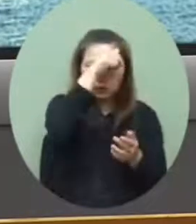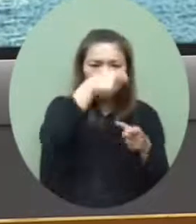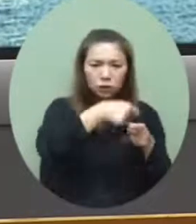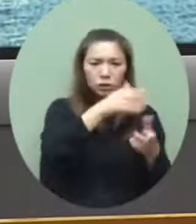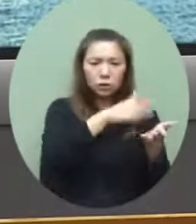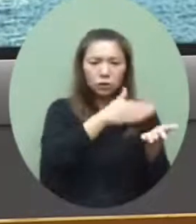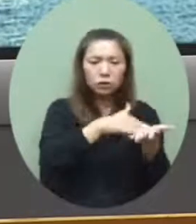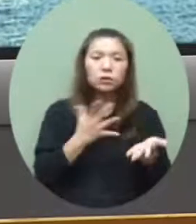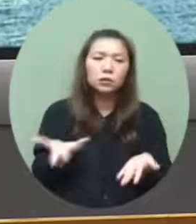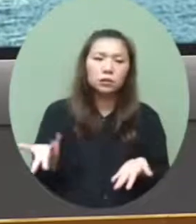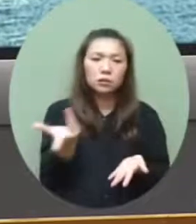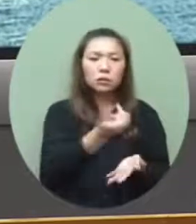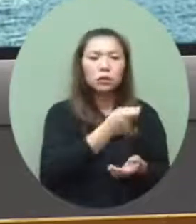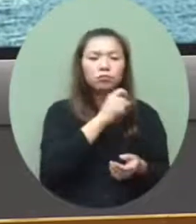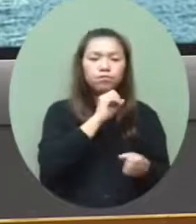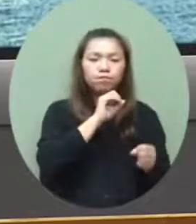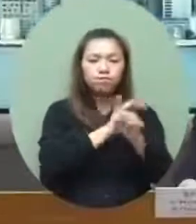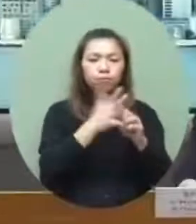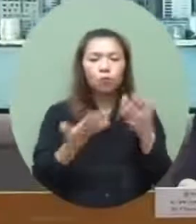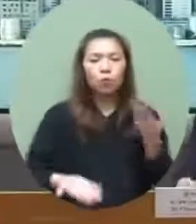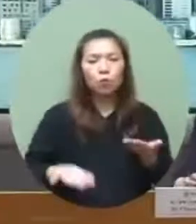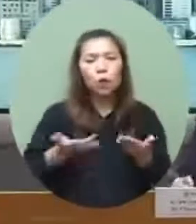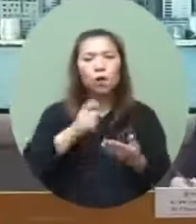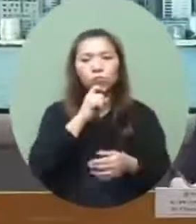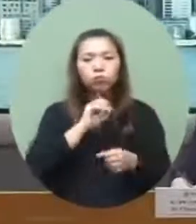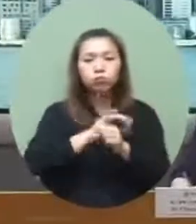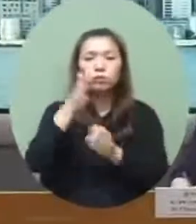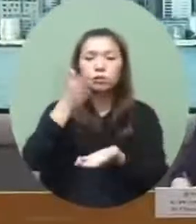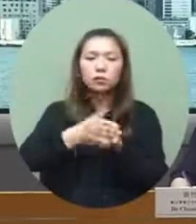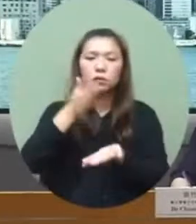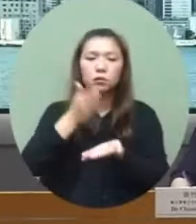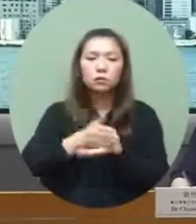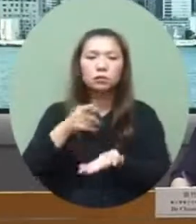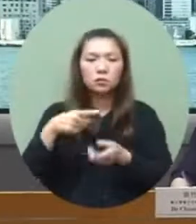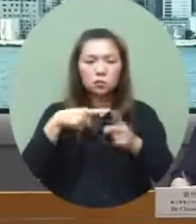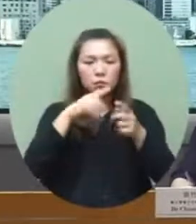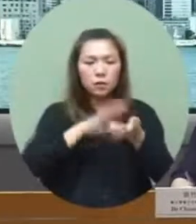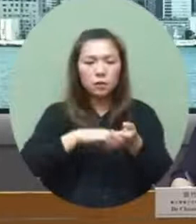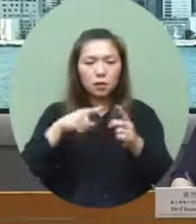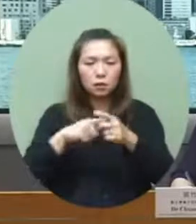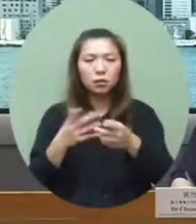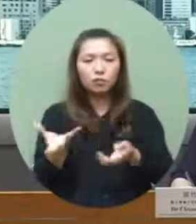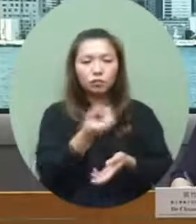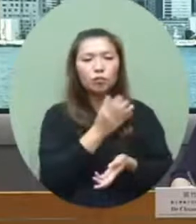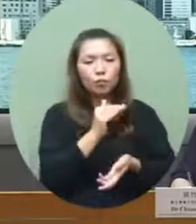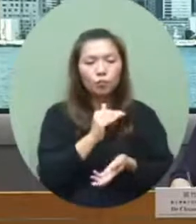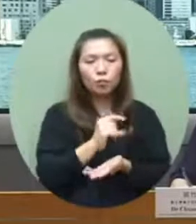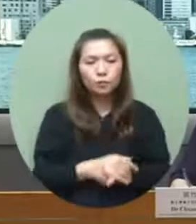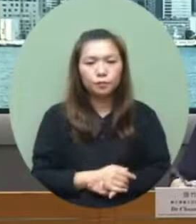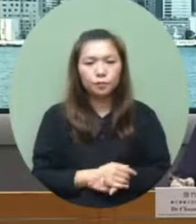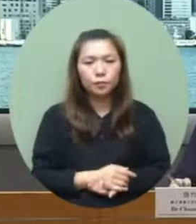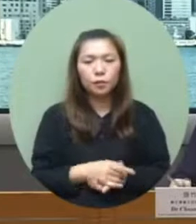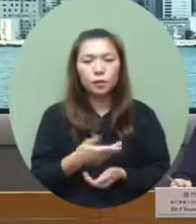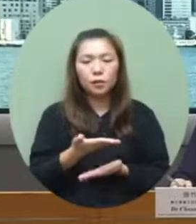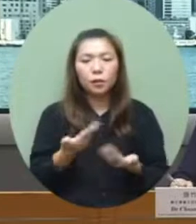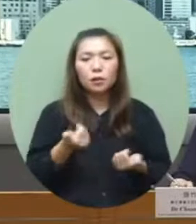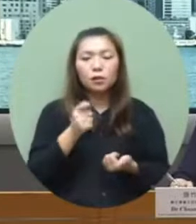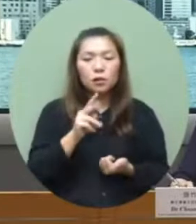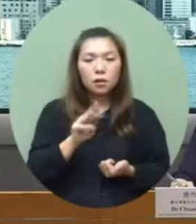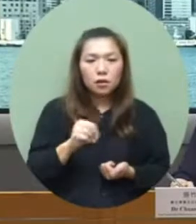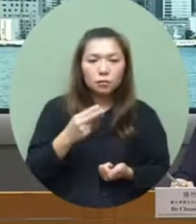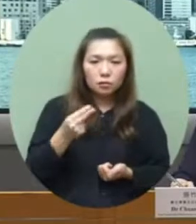non-COVID patients. 下一題右。 Next question, this gentleman on the right-hand side. I'm